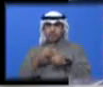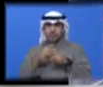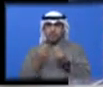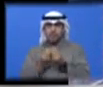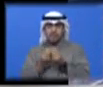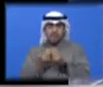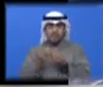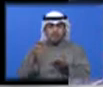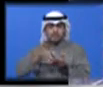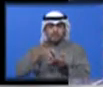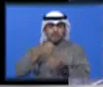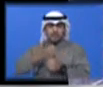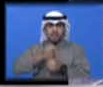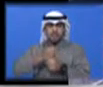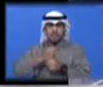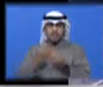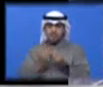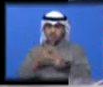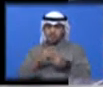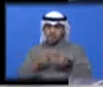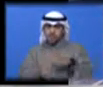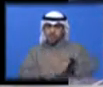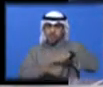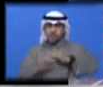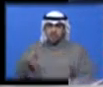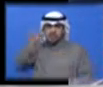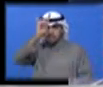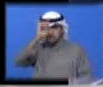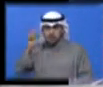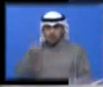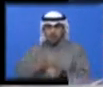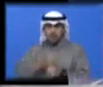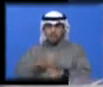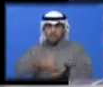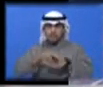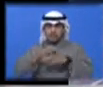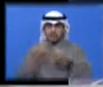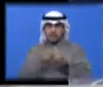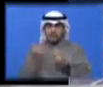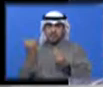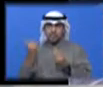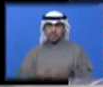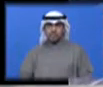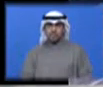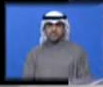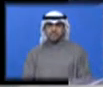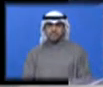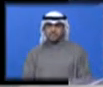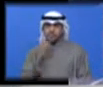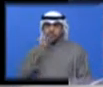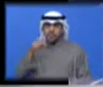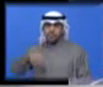العمل الانساني وان قائدنا قائد العمل الانساني. ولا يفوت في هذه المناسبه ان اسمع ايات